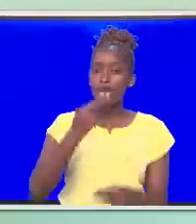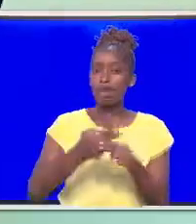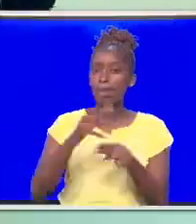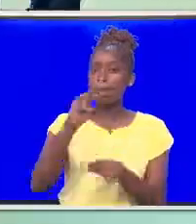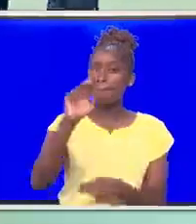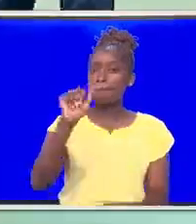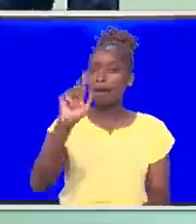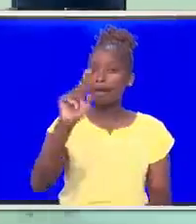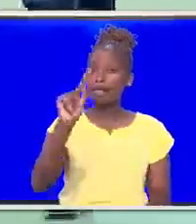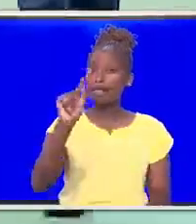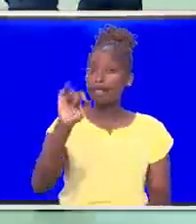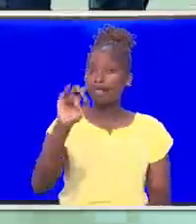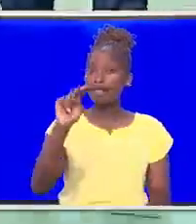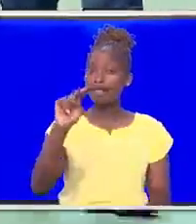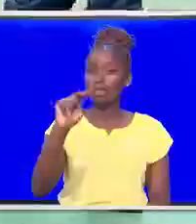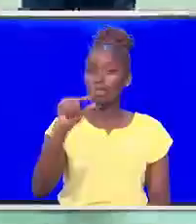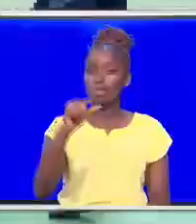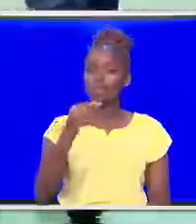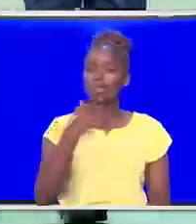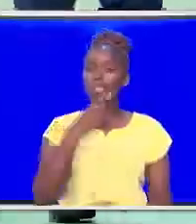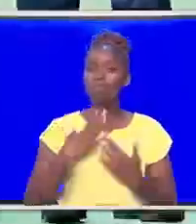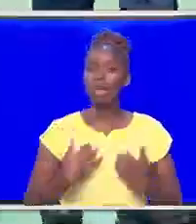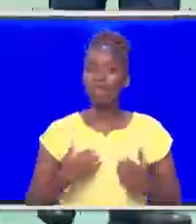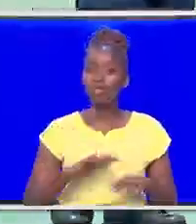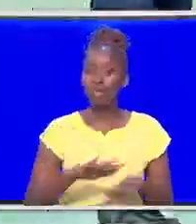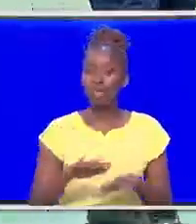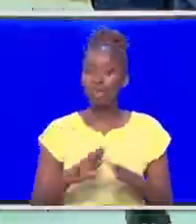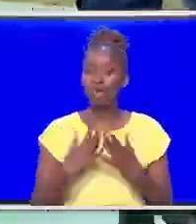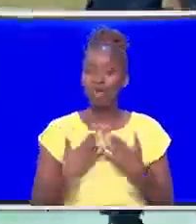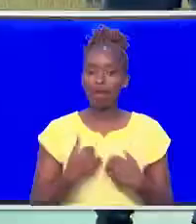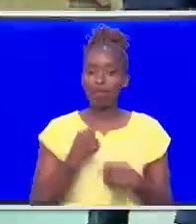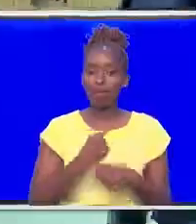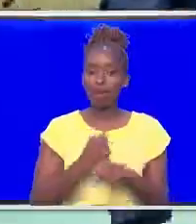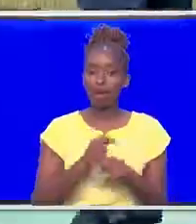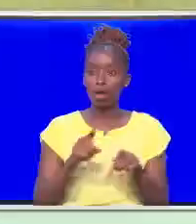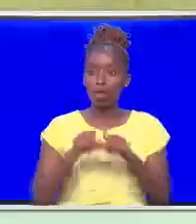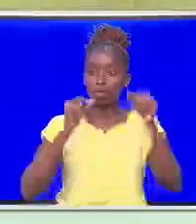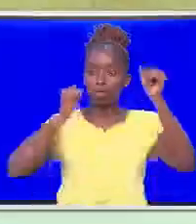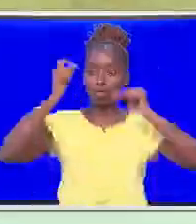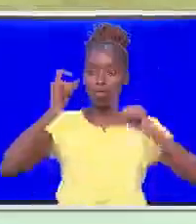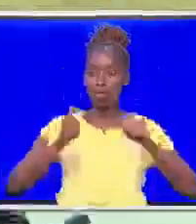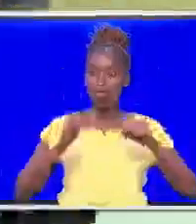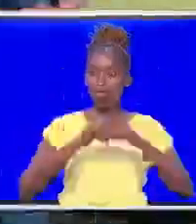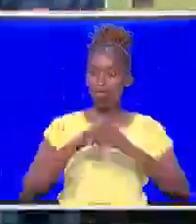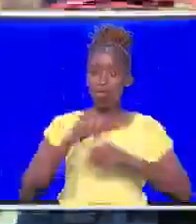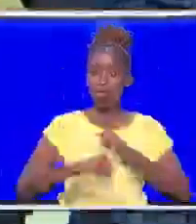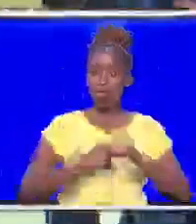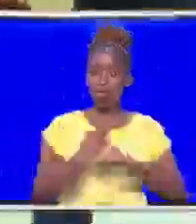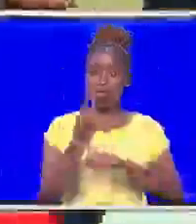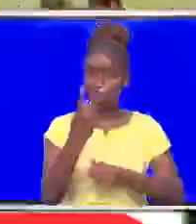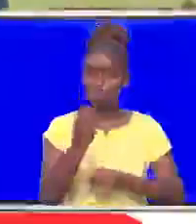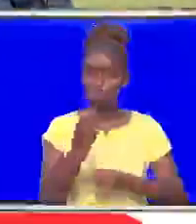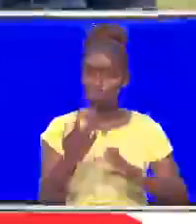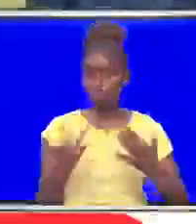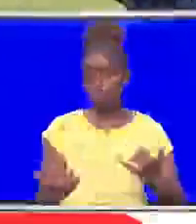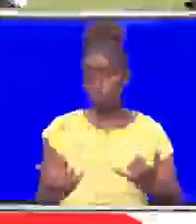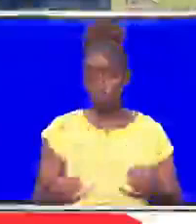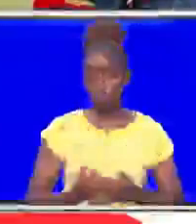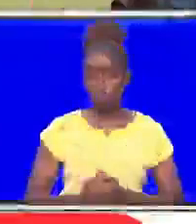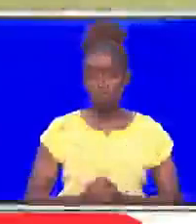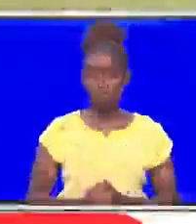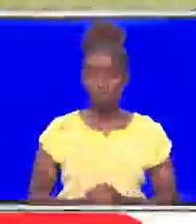Ngong. Martin ni bawabu na amehudumu katika sekta ya ulinzi kama bawabu kwa miaka 20 sasa.